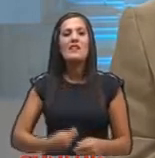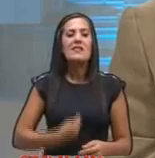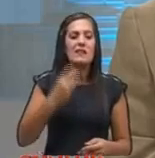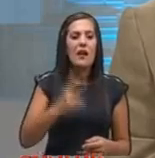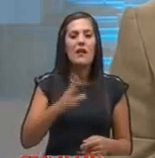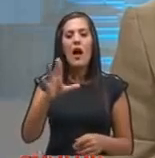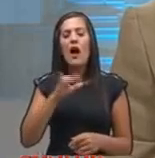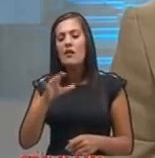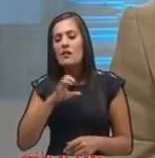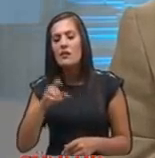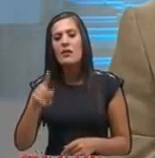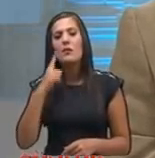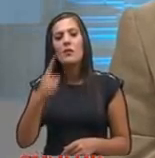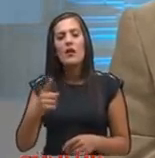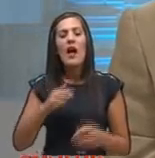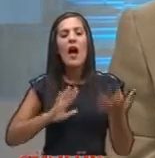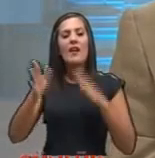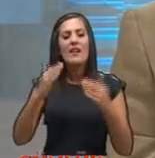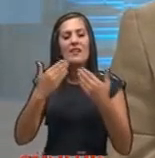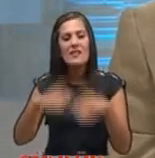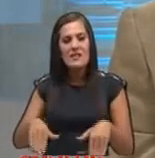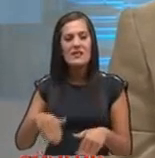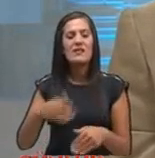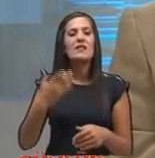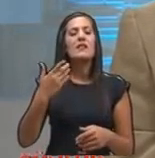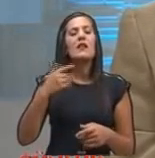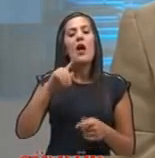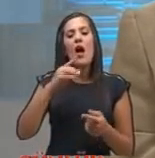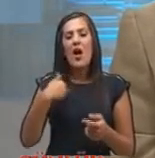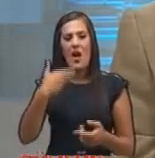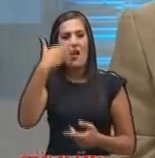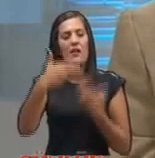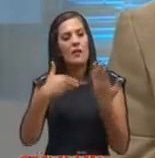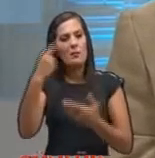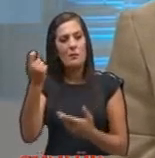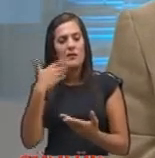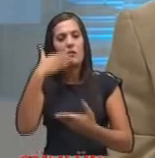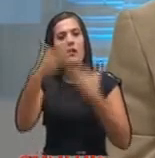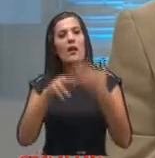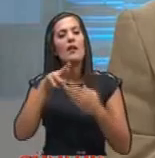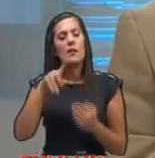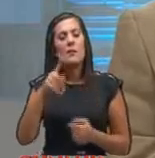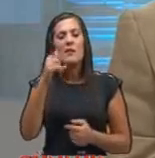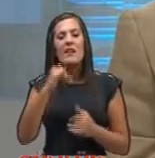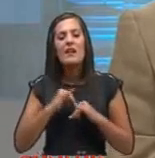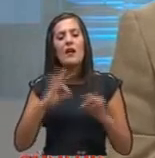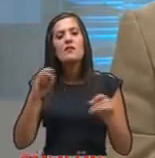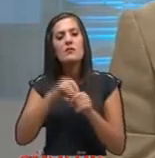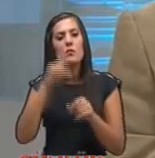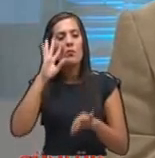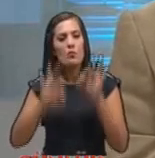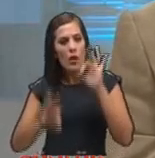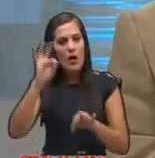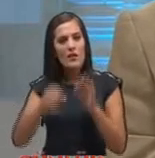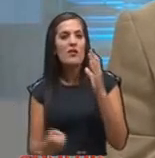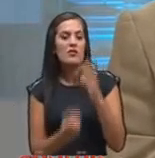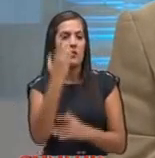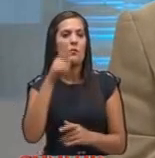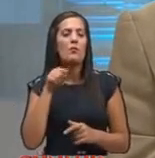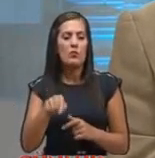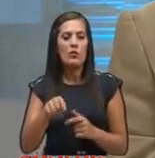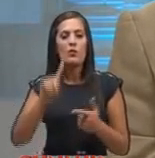ait, ağrıya ait, hareket kısıtlılığı, spazm gibi özetleyebileceğimiz bir takım rahatsızlıkları muayeneyle tabii ortaya